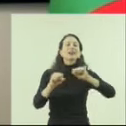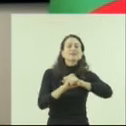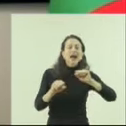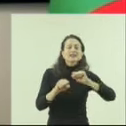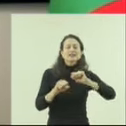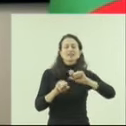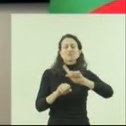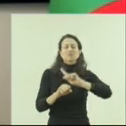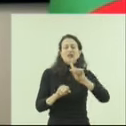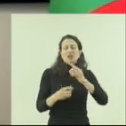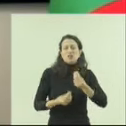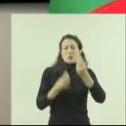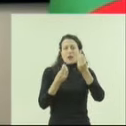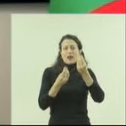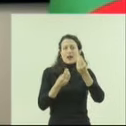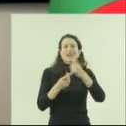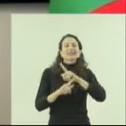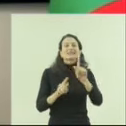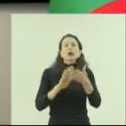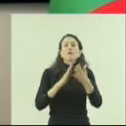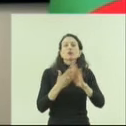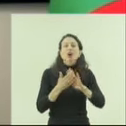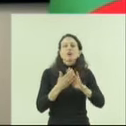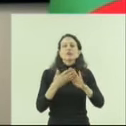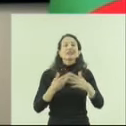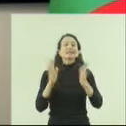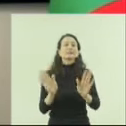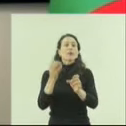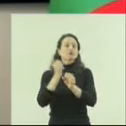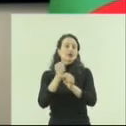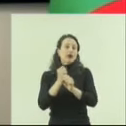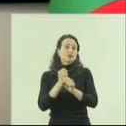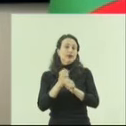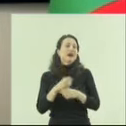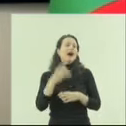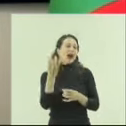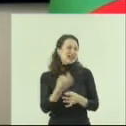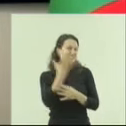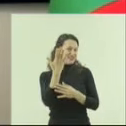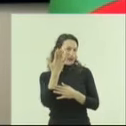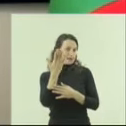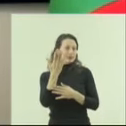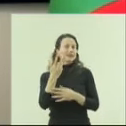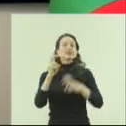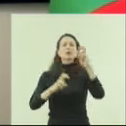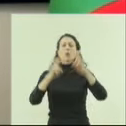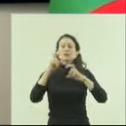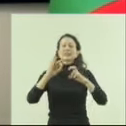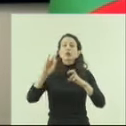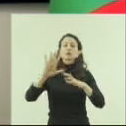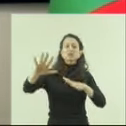съвременната индустрия, технология, изиска не само хора, които да са забръщали хомонитарно образование, такива с технически умения.